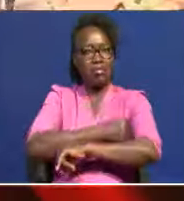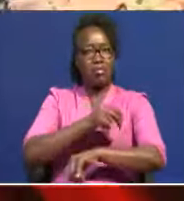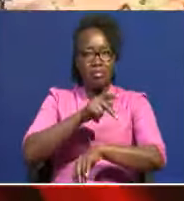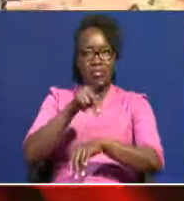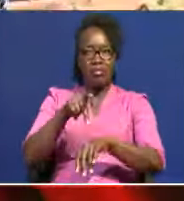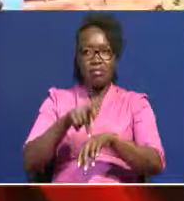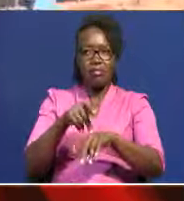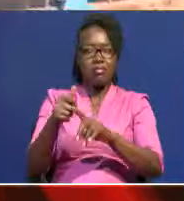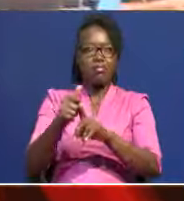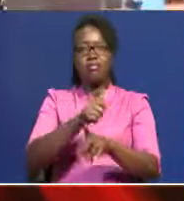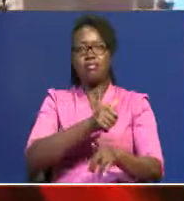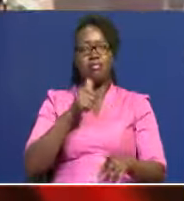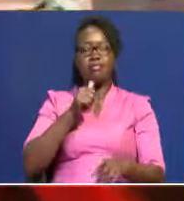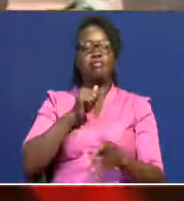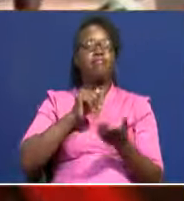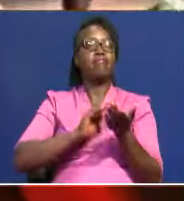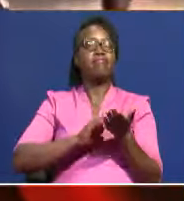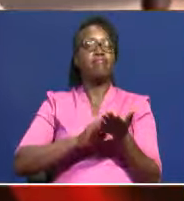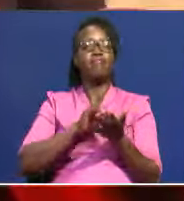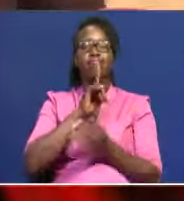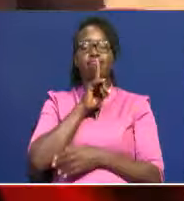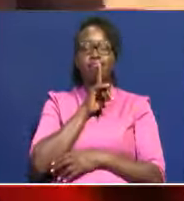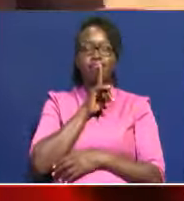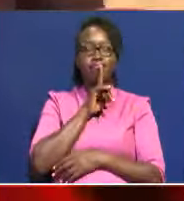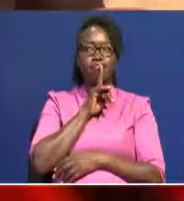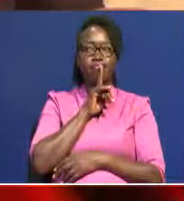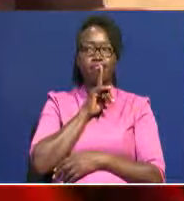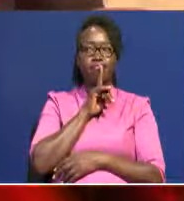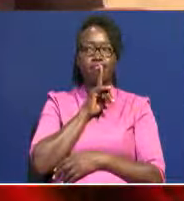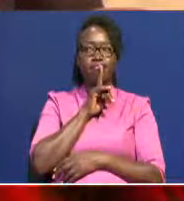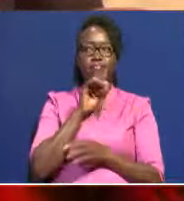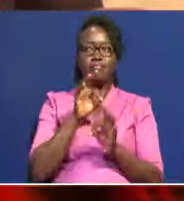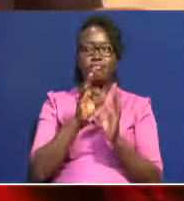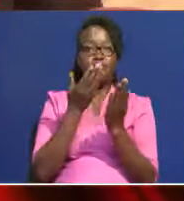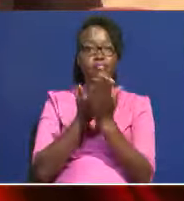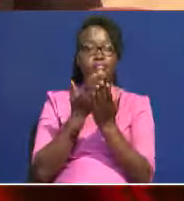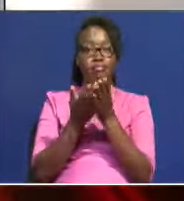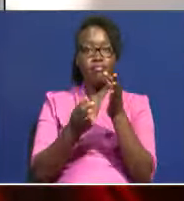Orina, declined to comment on the matter. The